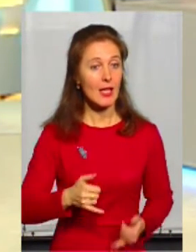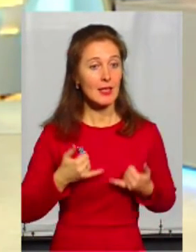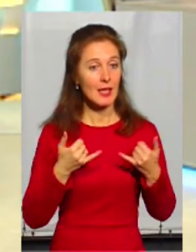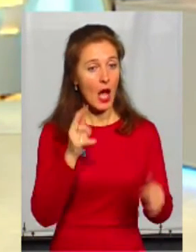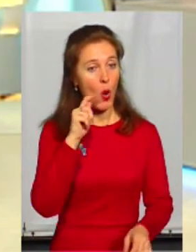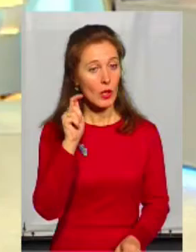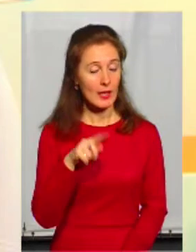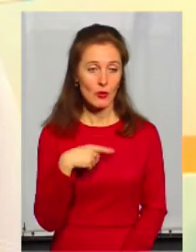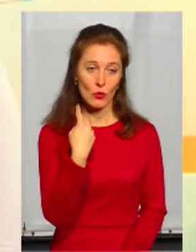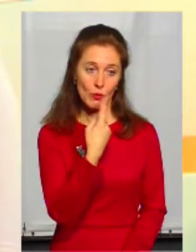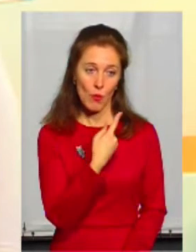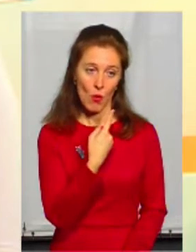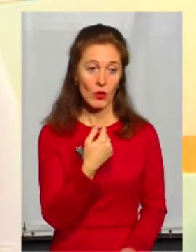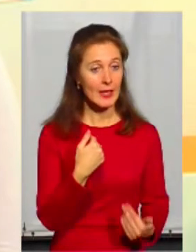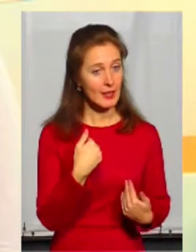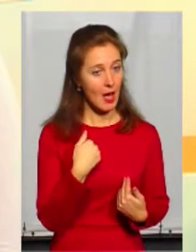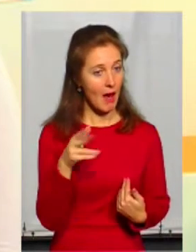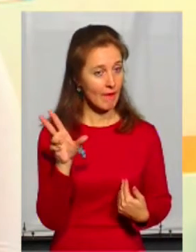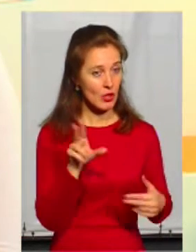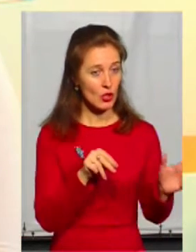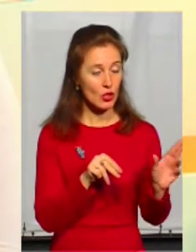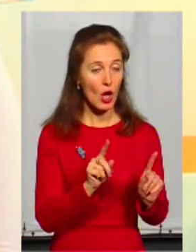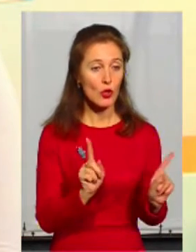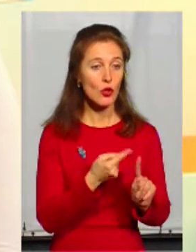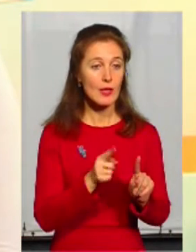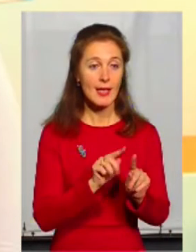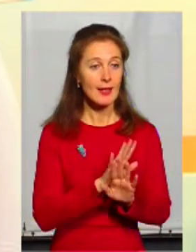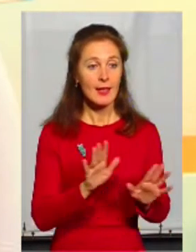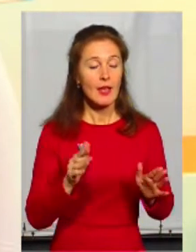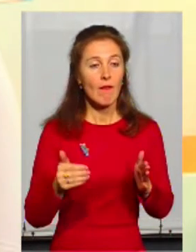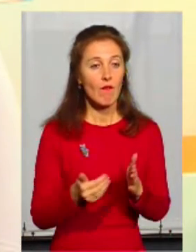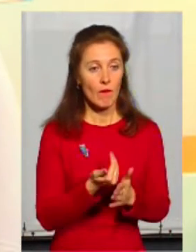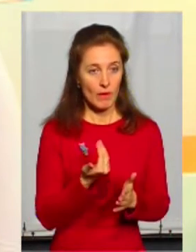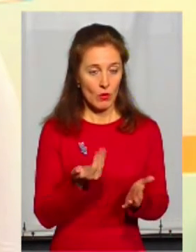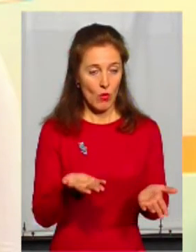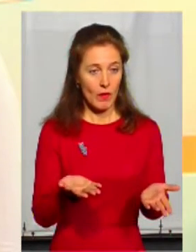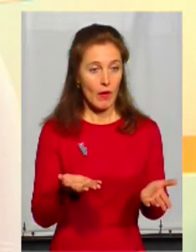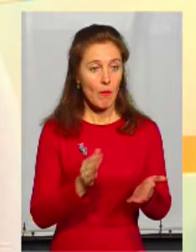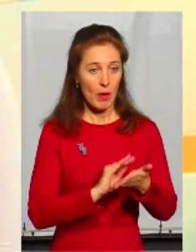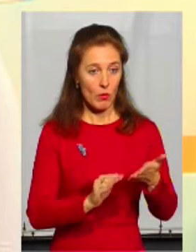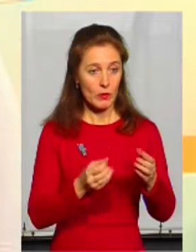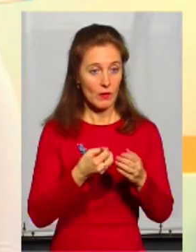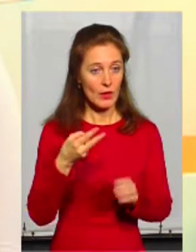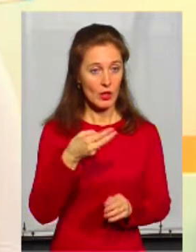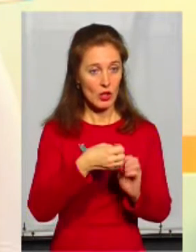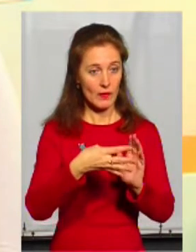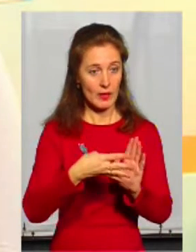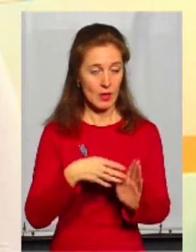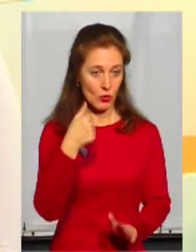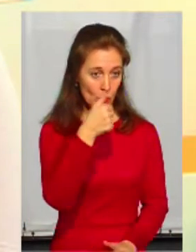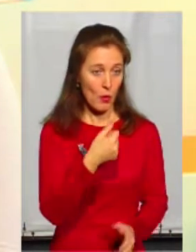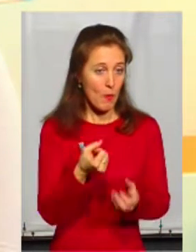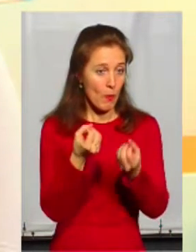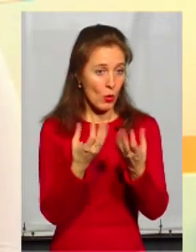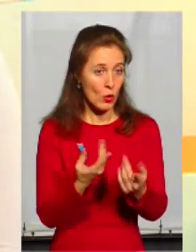мови. І я вважаю, що це не є аж таким новаторством в правописі 2019 року. Просто це